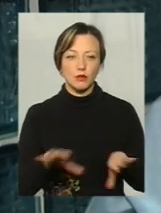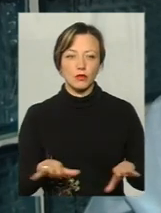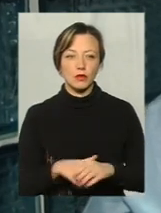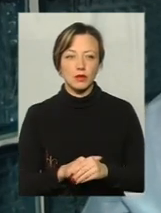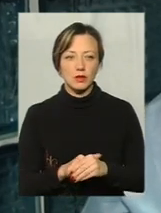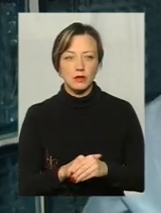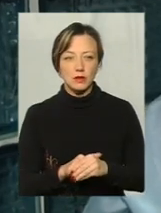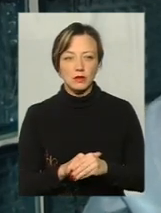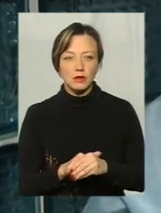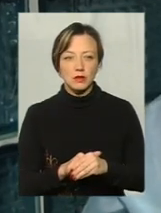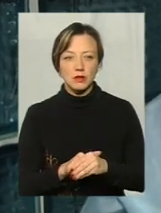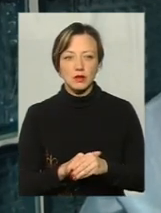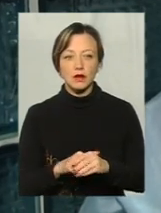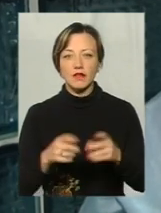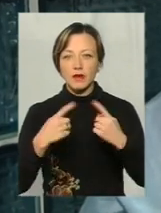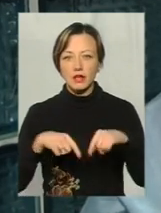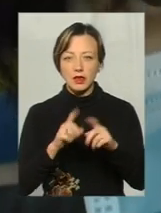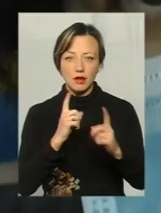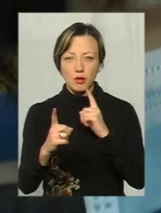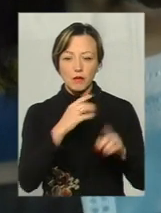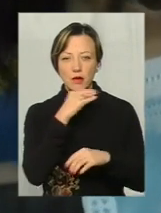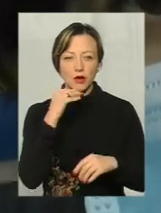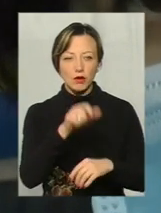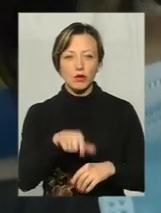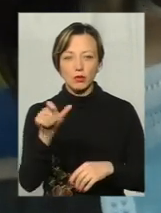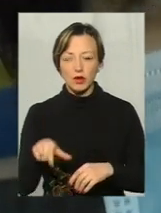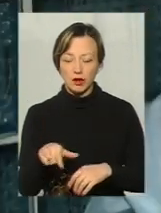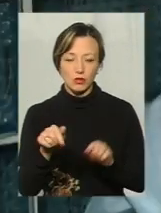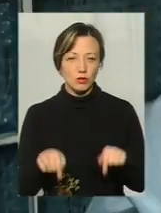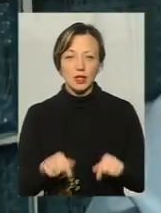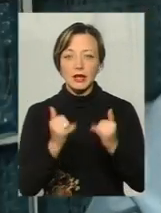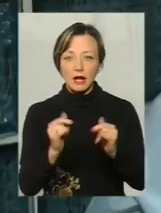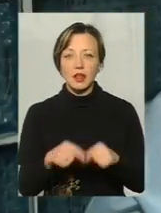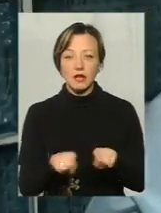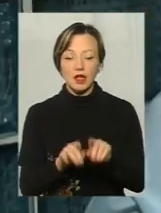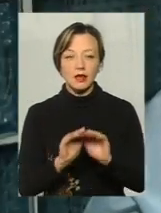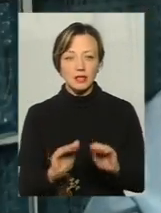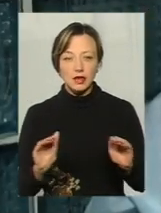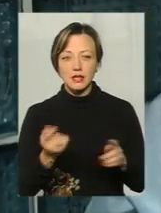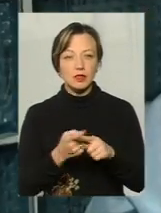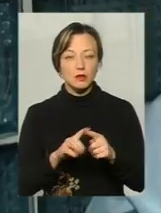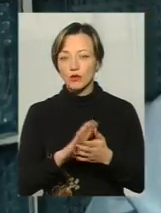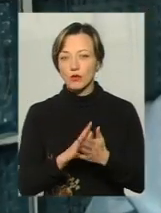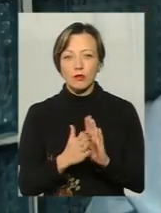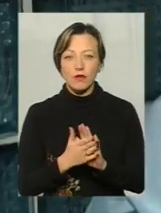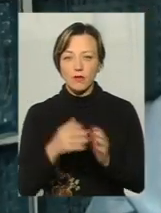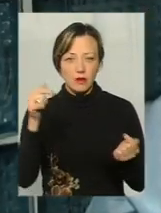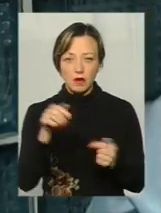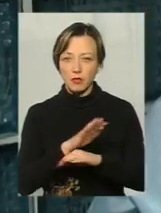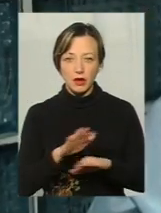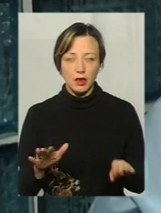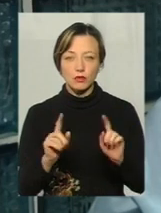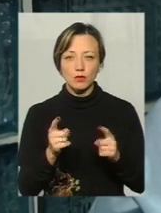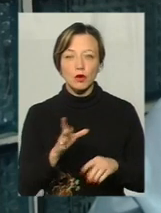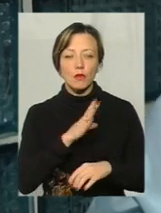як бачите, відділення прохідне, людей багато дуже ходить. Для таких дітей ці умови вони неприйнятні, тому